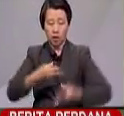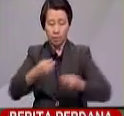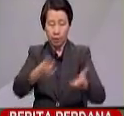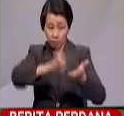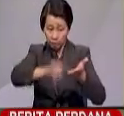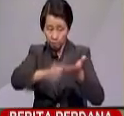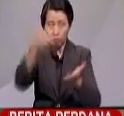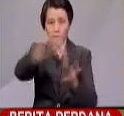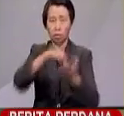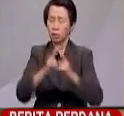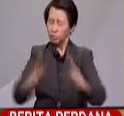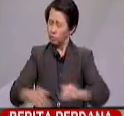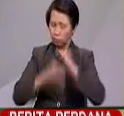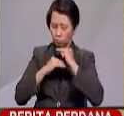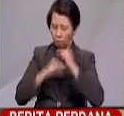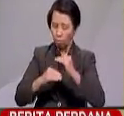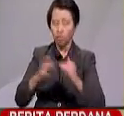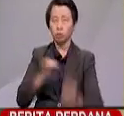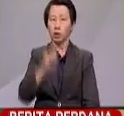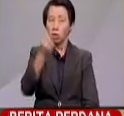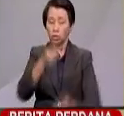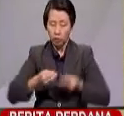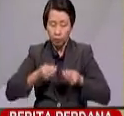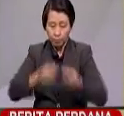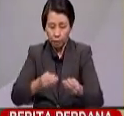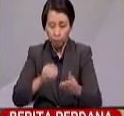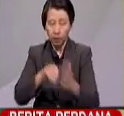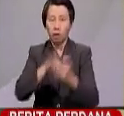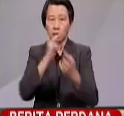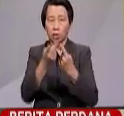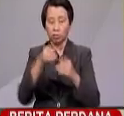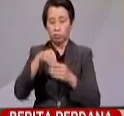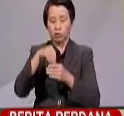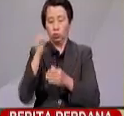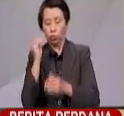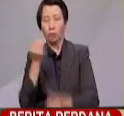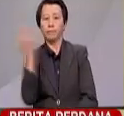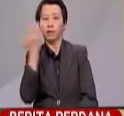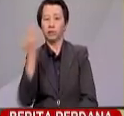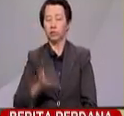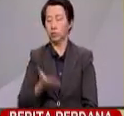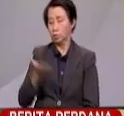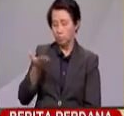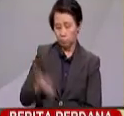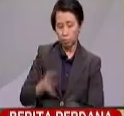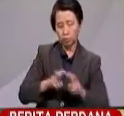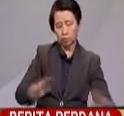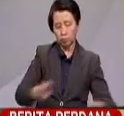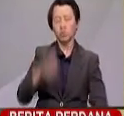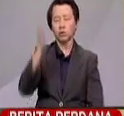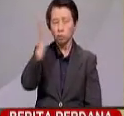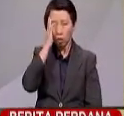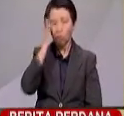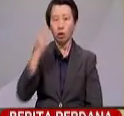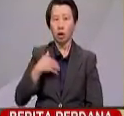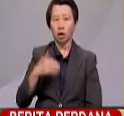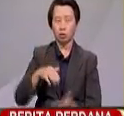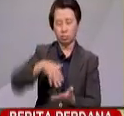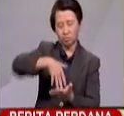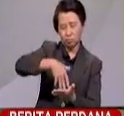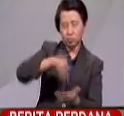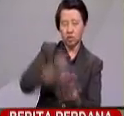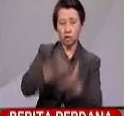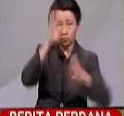semakan semula sangat terhad dan hanya diberi dalam keadaan luar biasa. Mereka bagaimanapun menyedari terdapat kekurangan